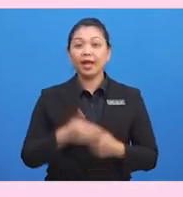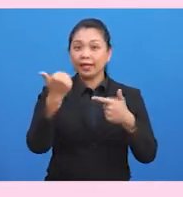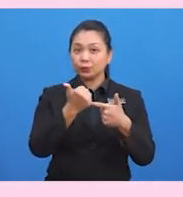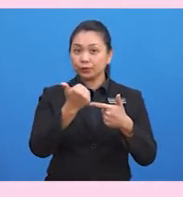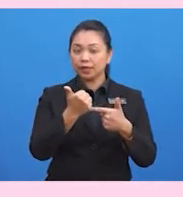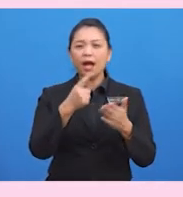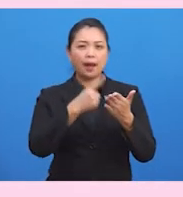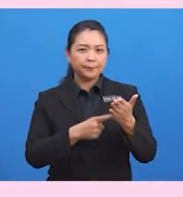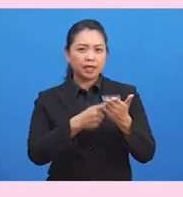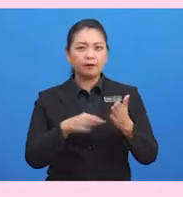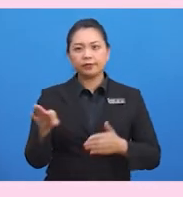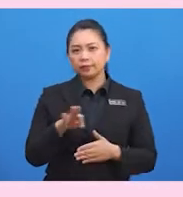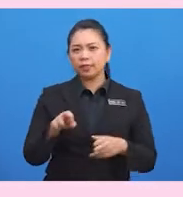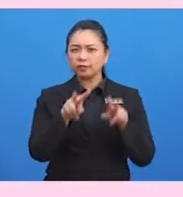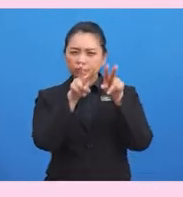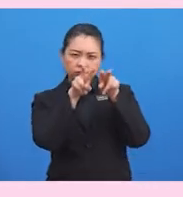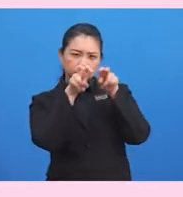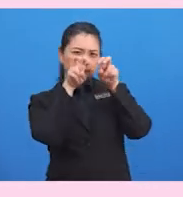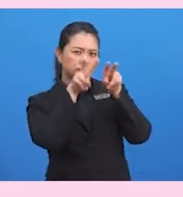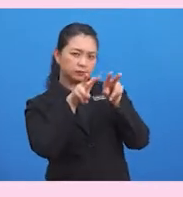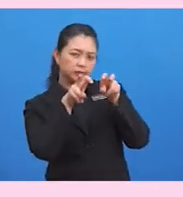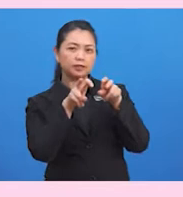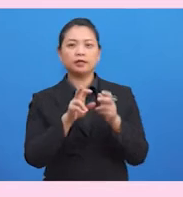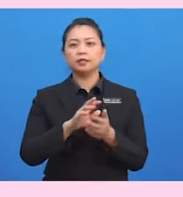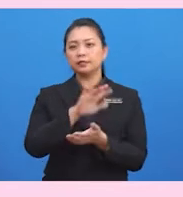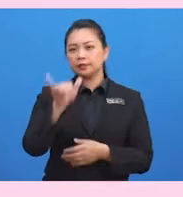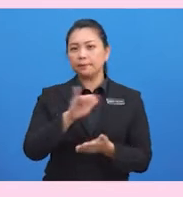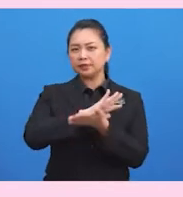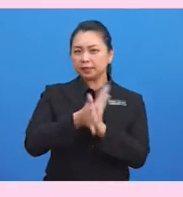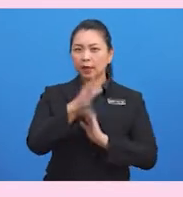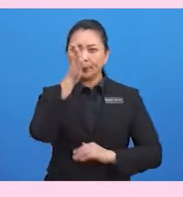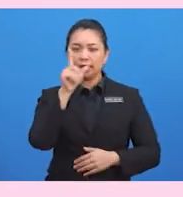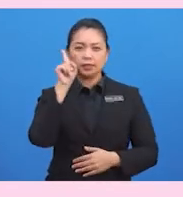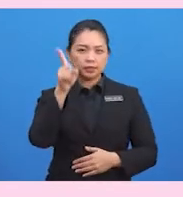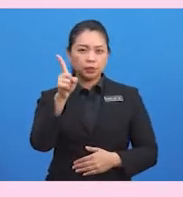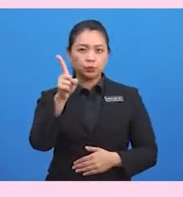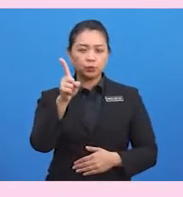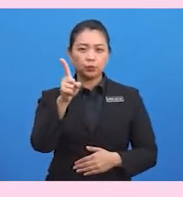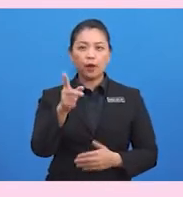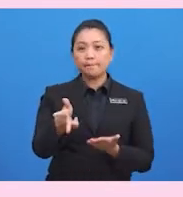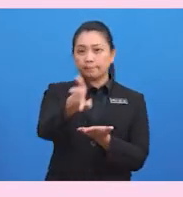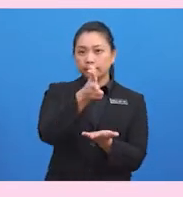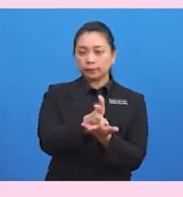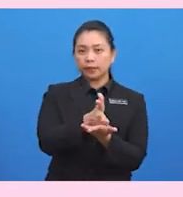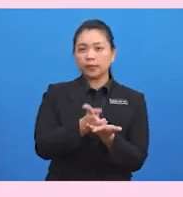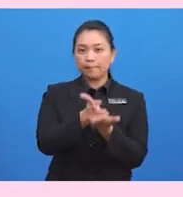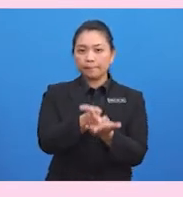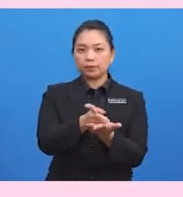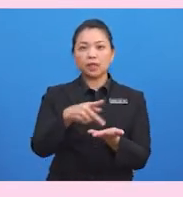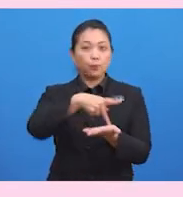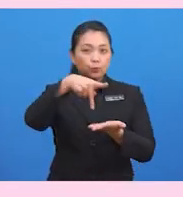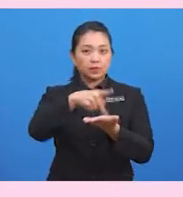ke-2 Apakah faktur tarikan yang menjadikan meulake sebuah pelabuhan dan pusat